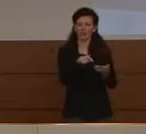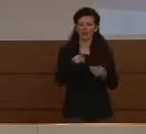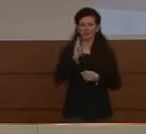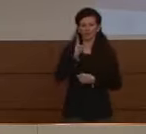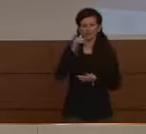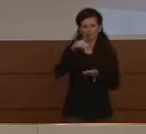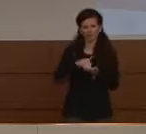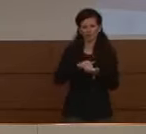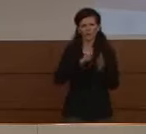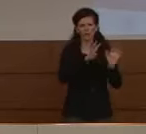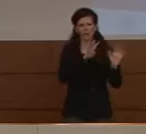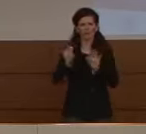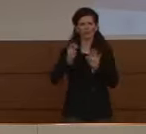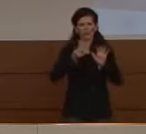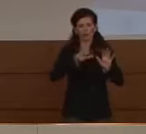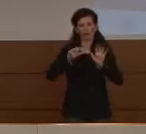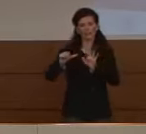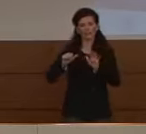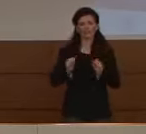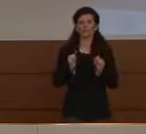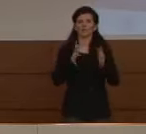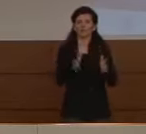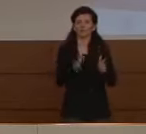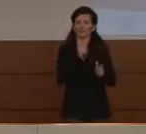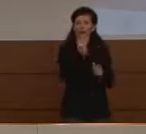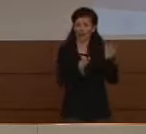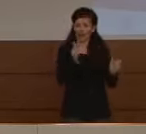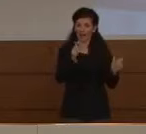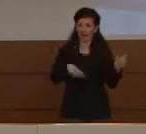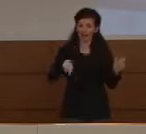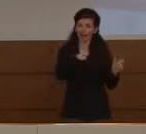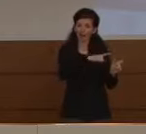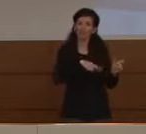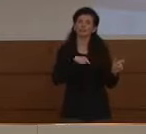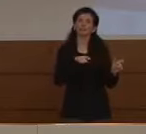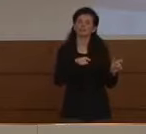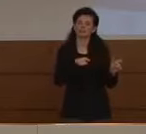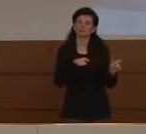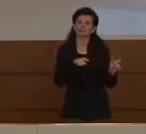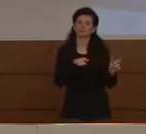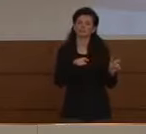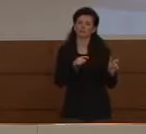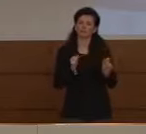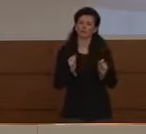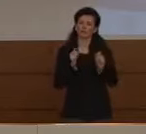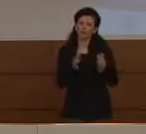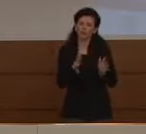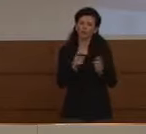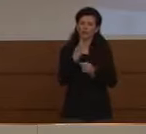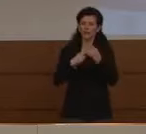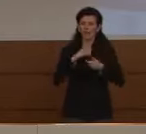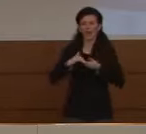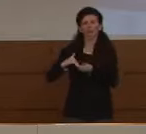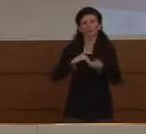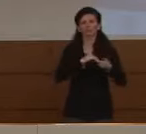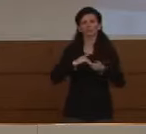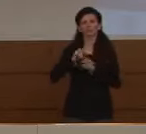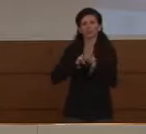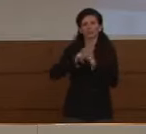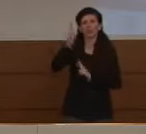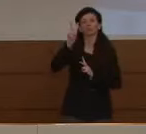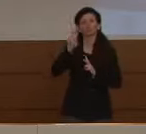12.900 86 volontari volontari delle associazioni nazionali di volontariato